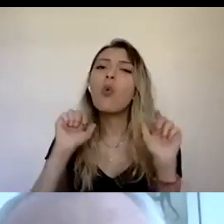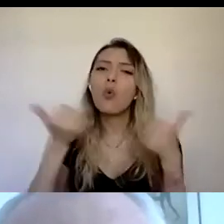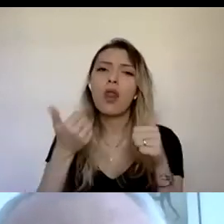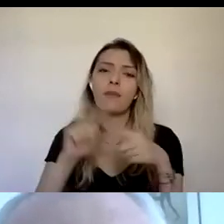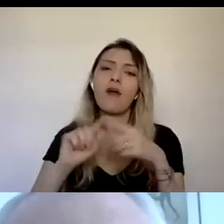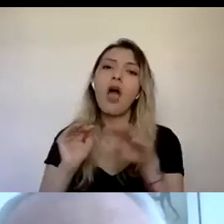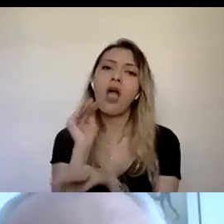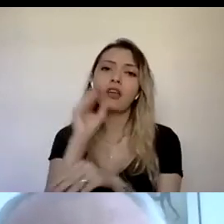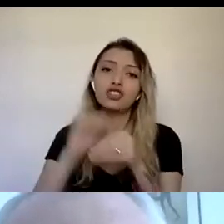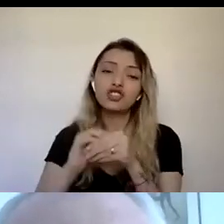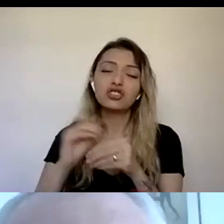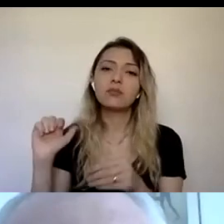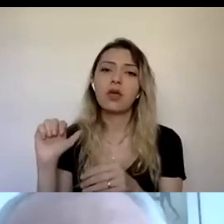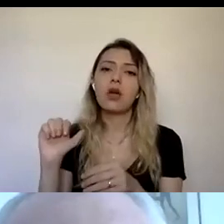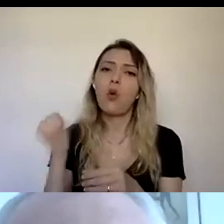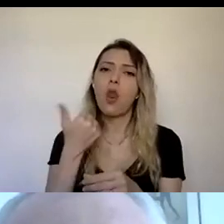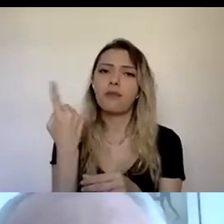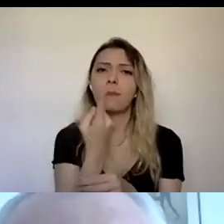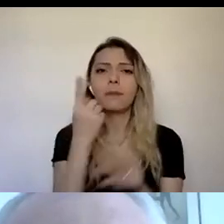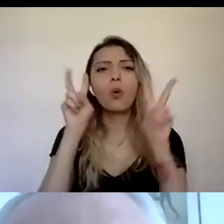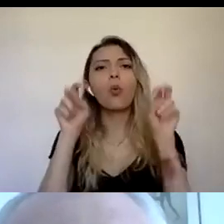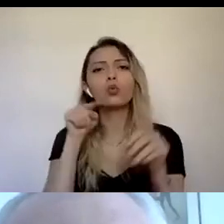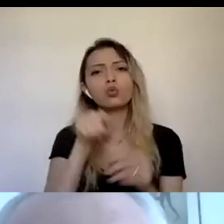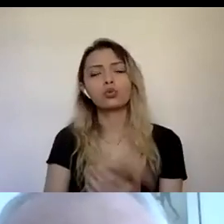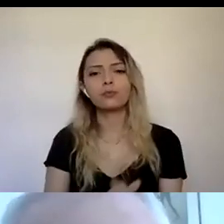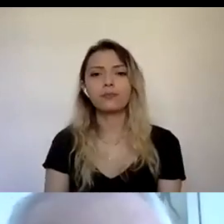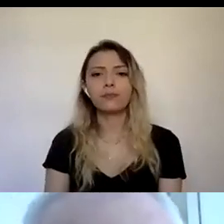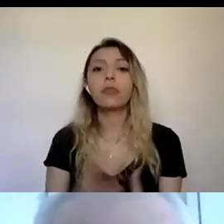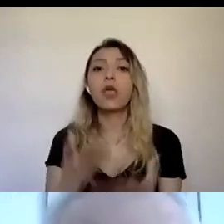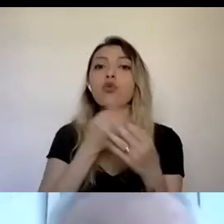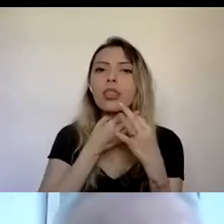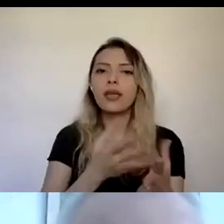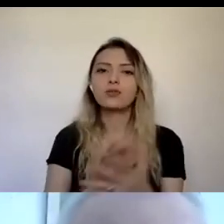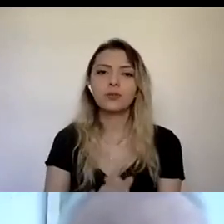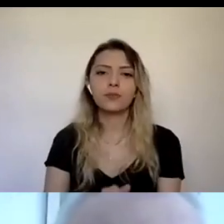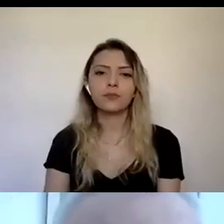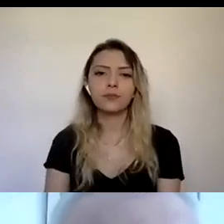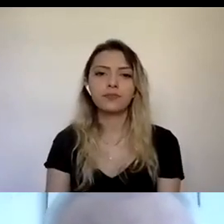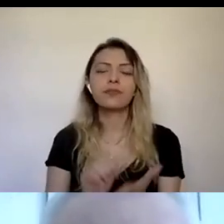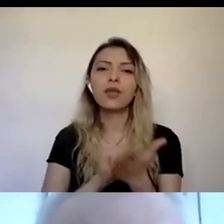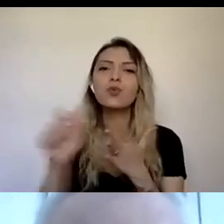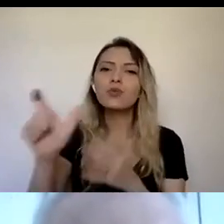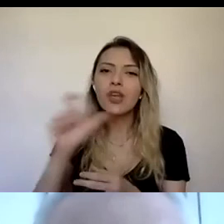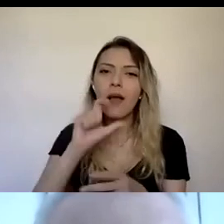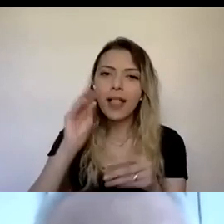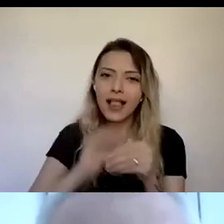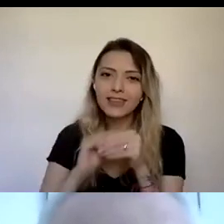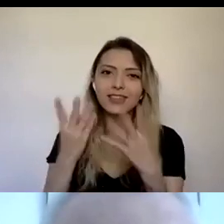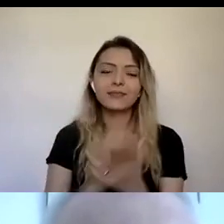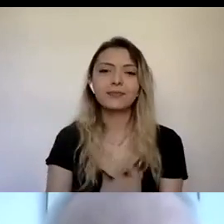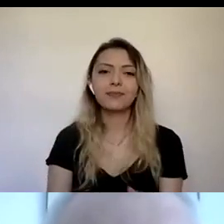konu göstergeler. Çok teşekkürler Adem tüm yanıtlar için.